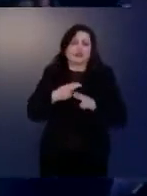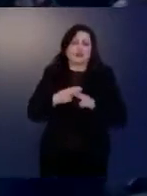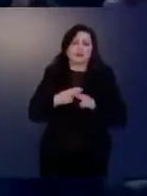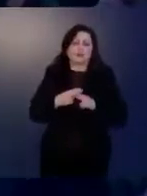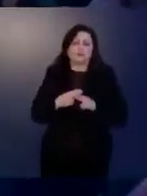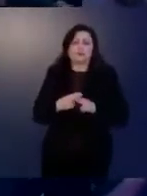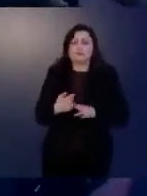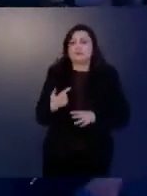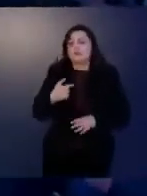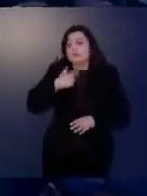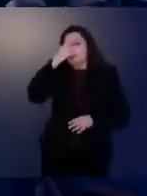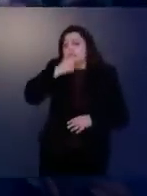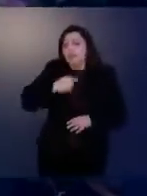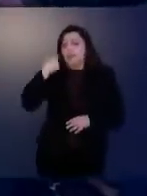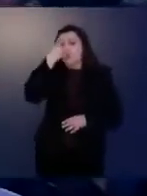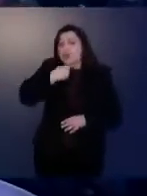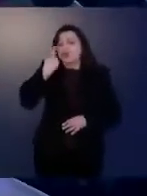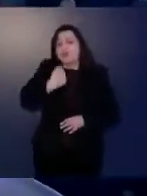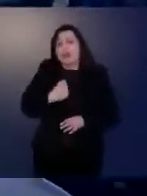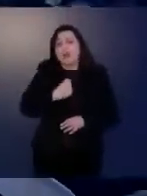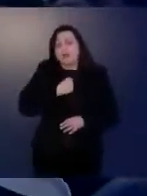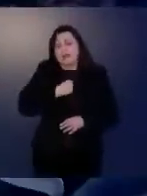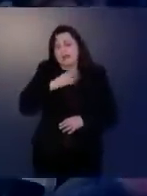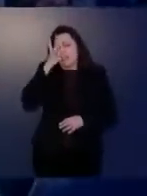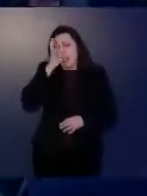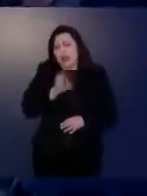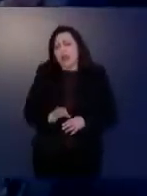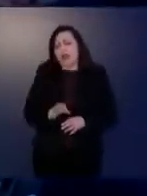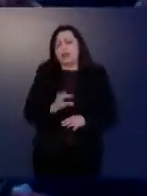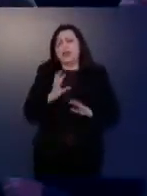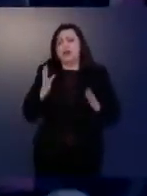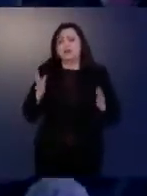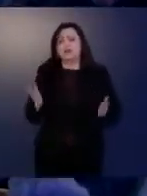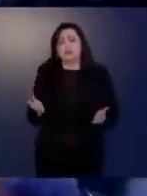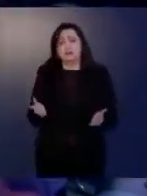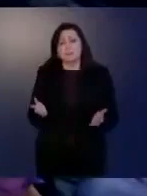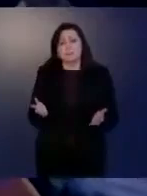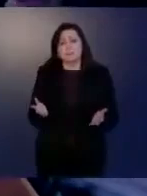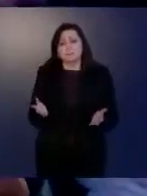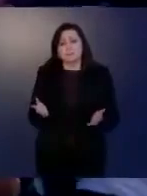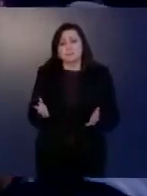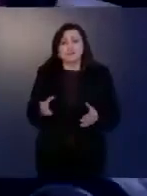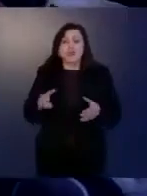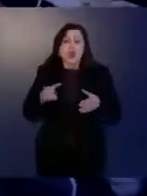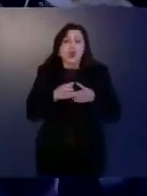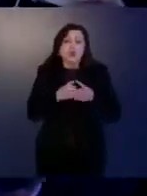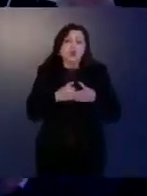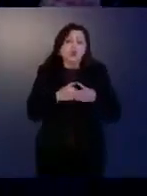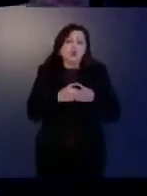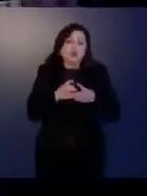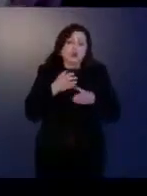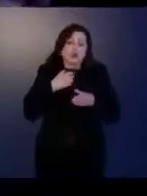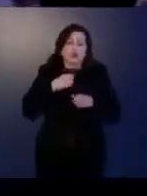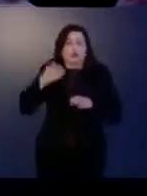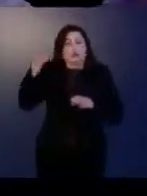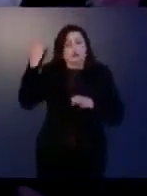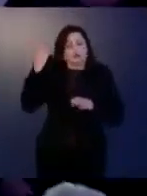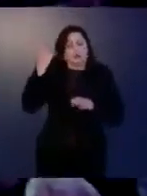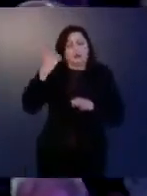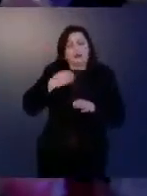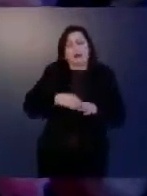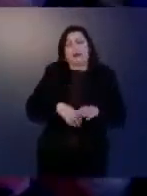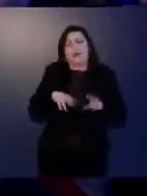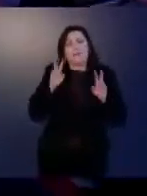Και πιστεύω ειλικρινά ότι ιδιαίτερα το κόμμα από το οποίο προέρχομαι, το ΠΑΣΟΚ ΚΙΝΑΛ,